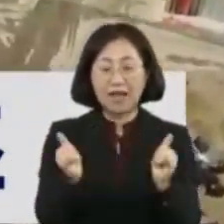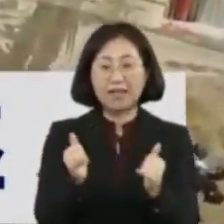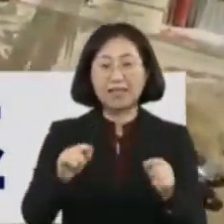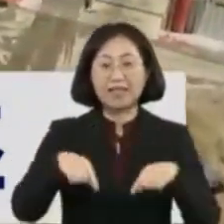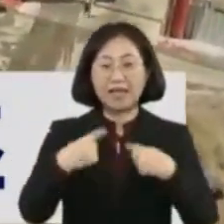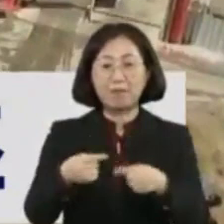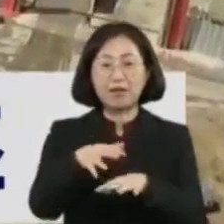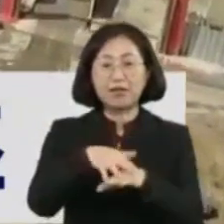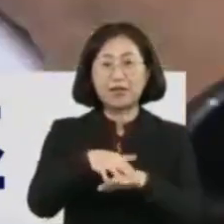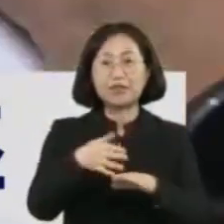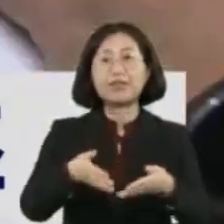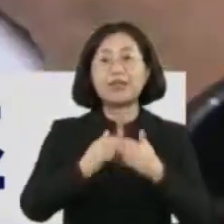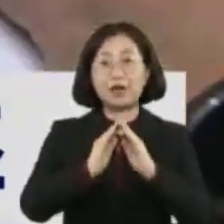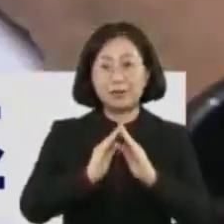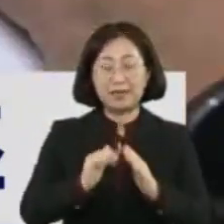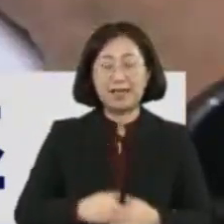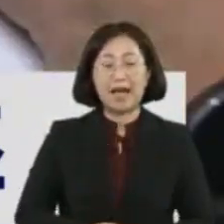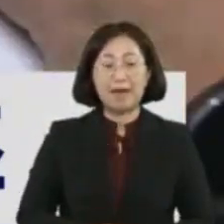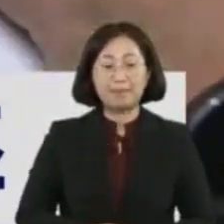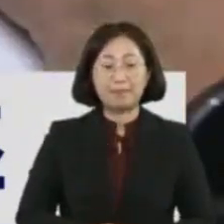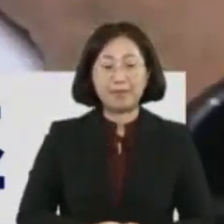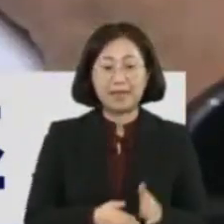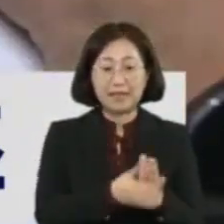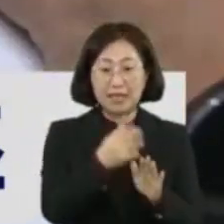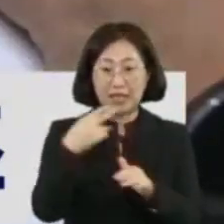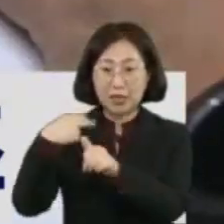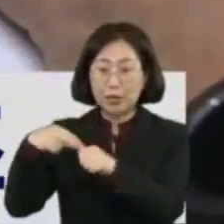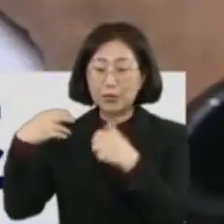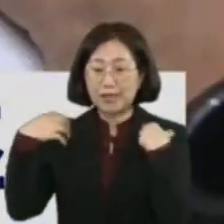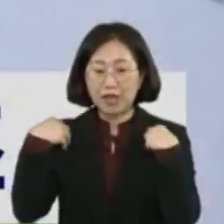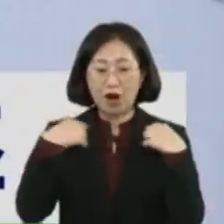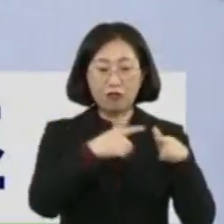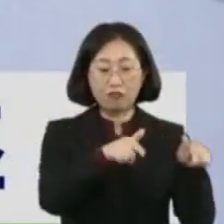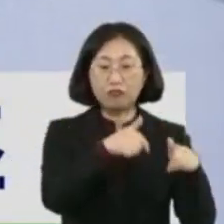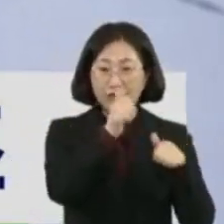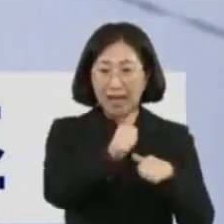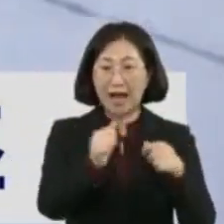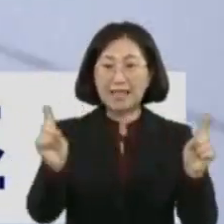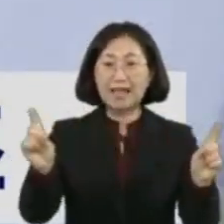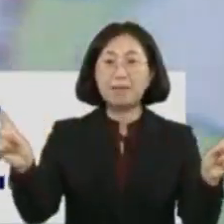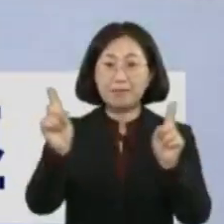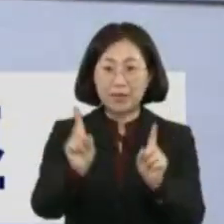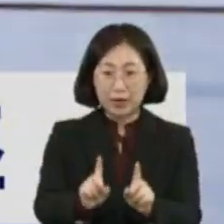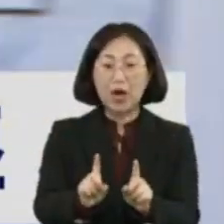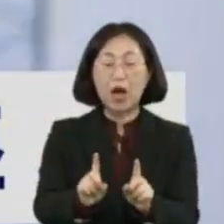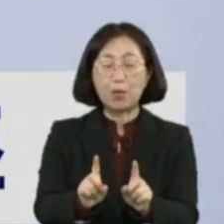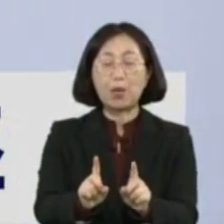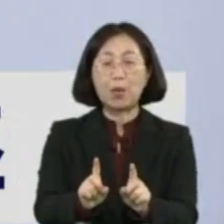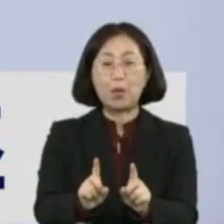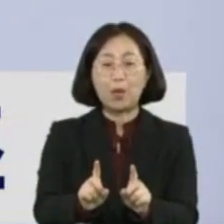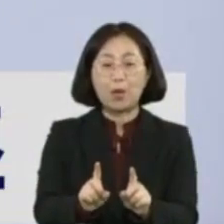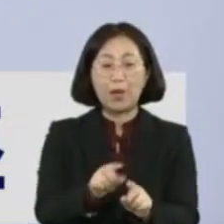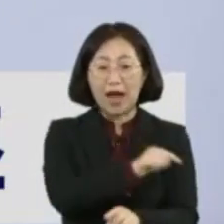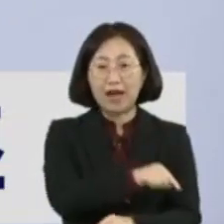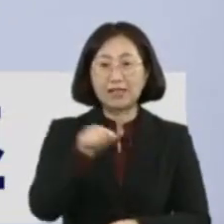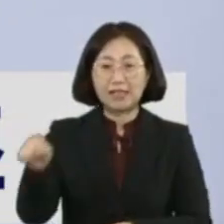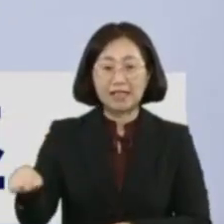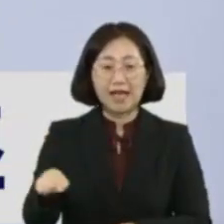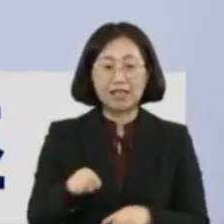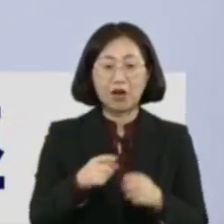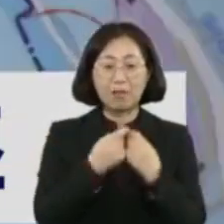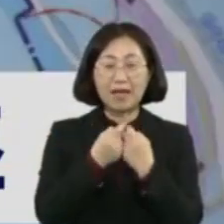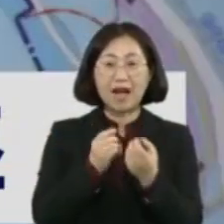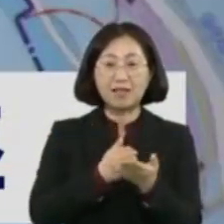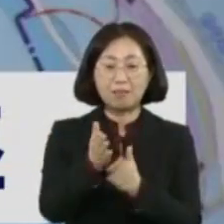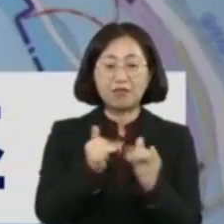참여하는 협의기구가 만들어집니다. 시와 교육청 국장급이 당연직 위원으로 한 명씩 들어가고 양측에서